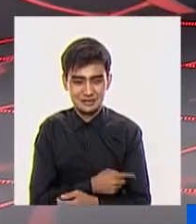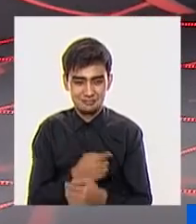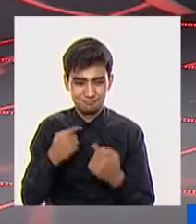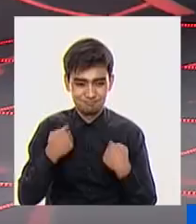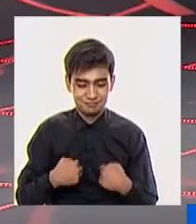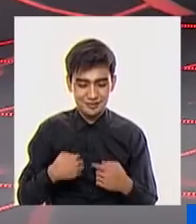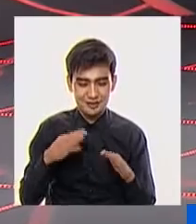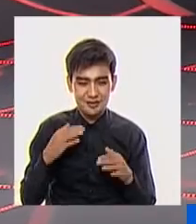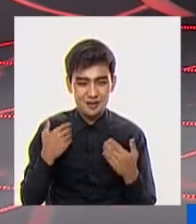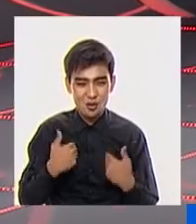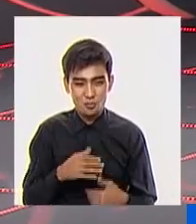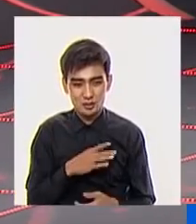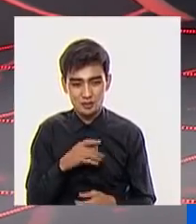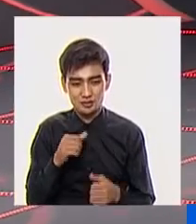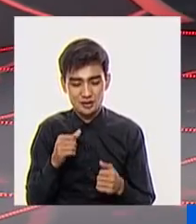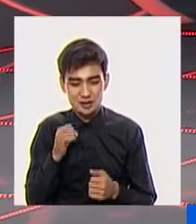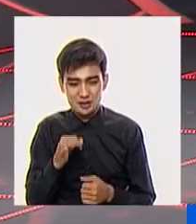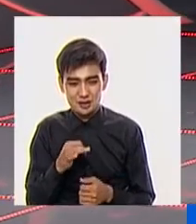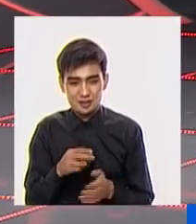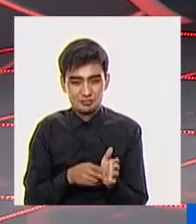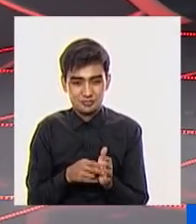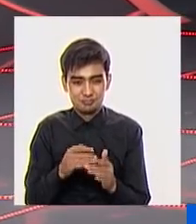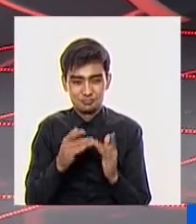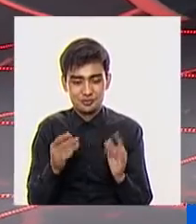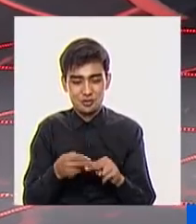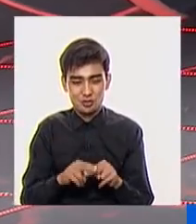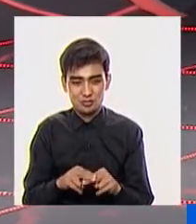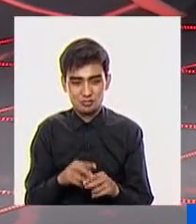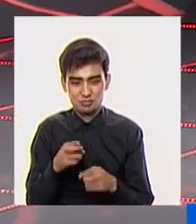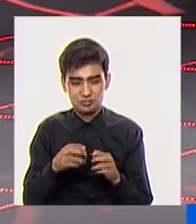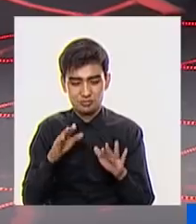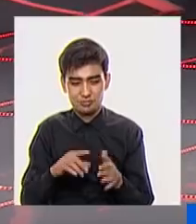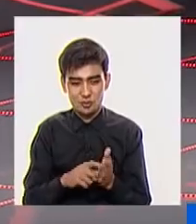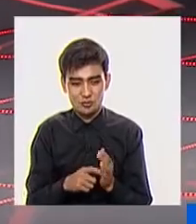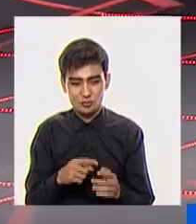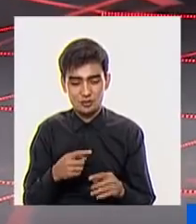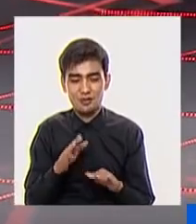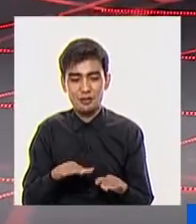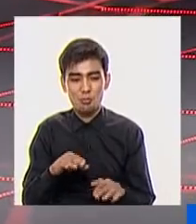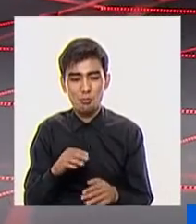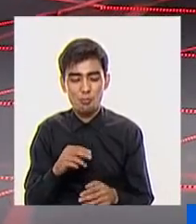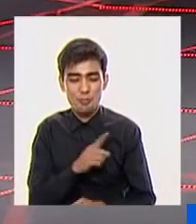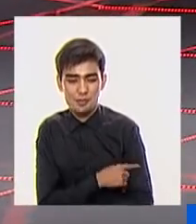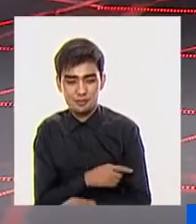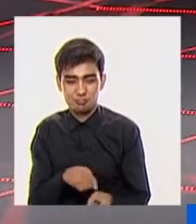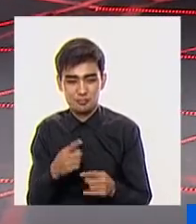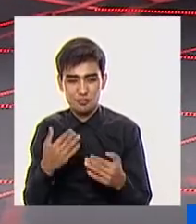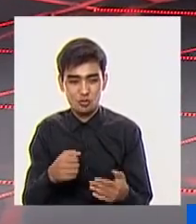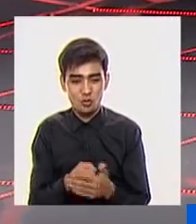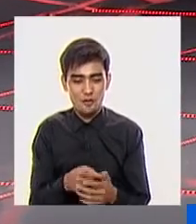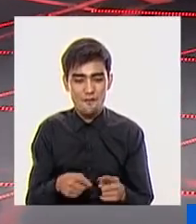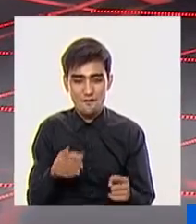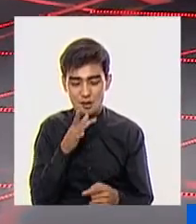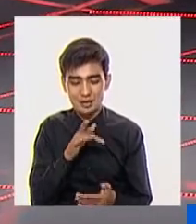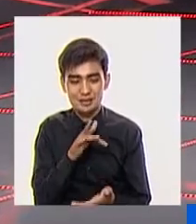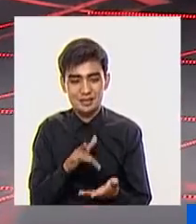на надземном переходе через железную дорогу, перевели в реанимационное отделение детской больницы. До этого момента она получала